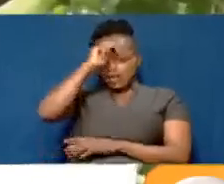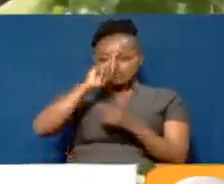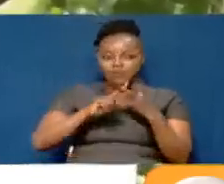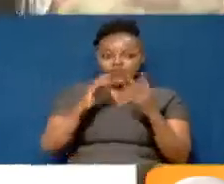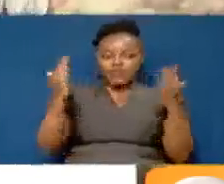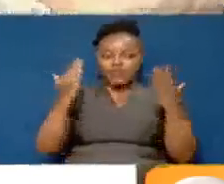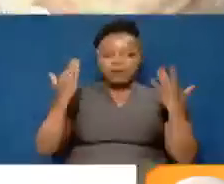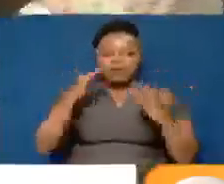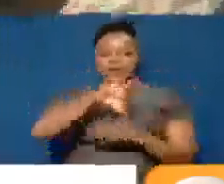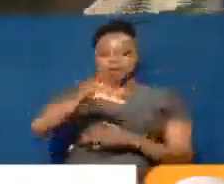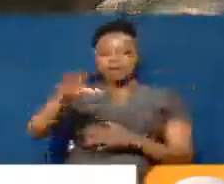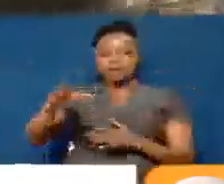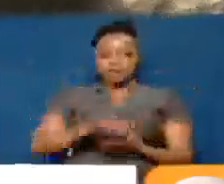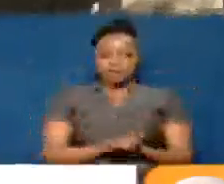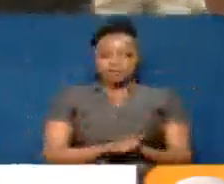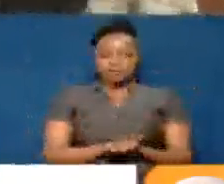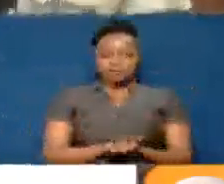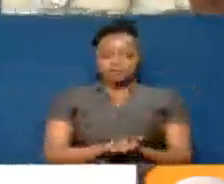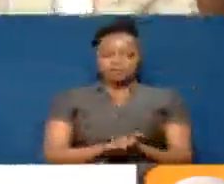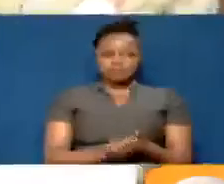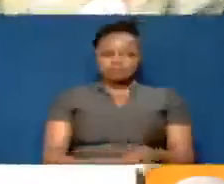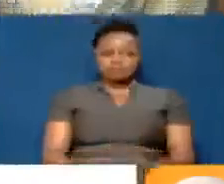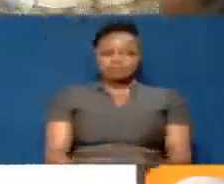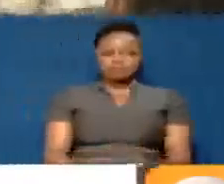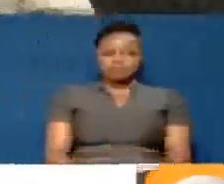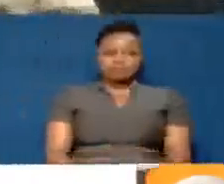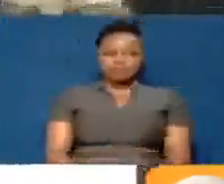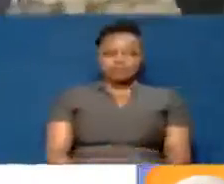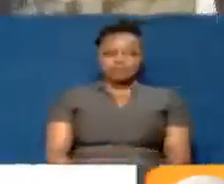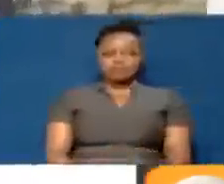na Meru. Steve Shitera, Runinga Citizen, Embu.